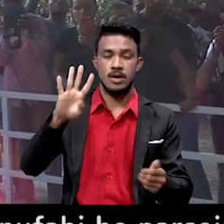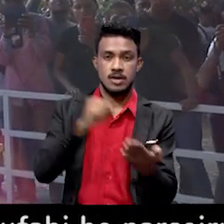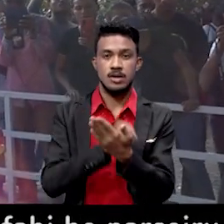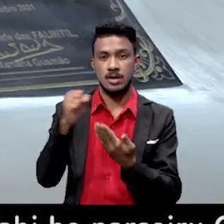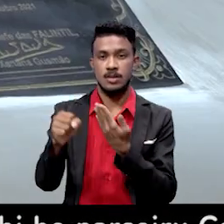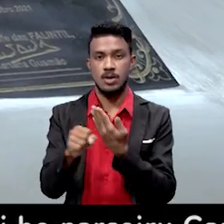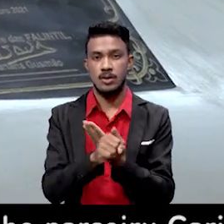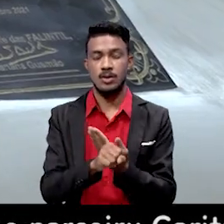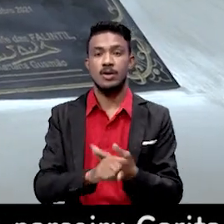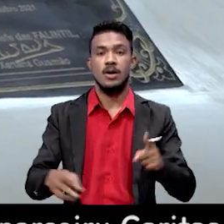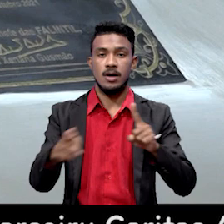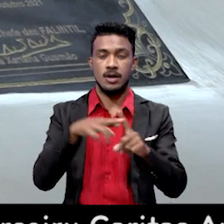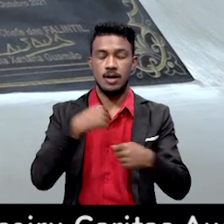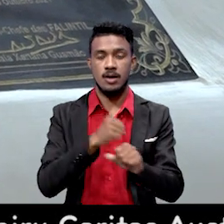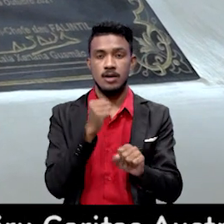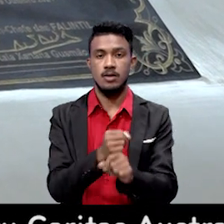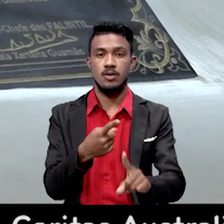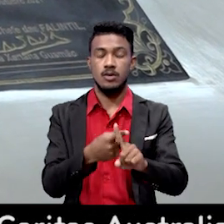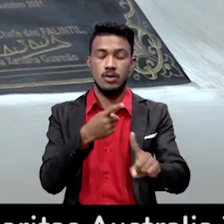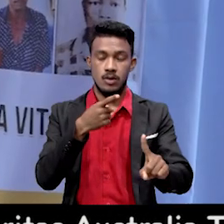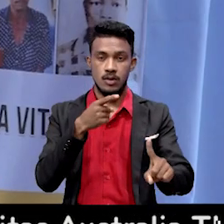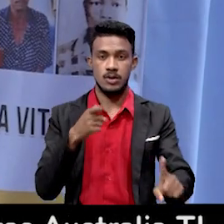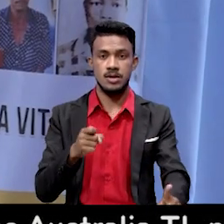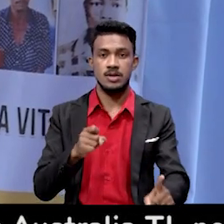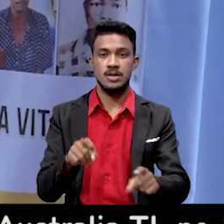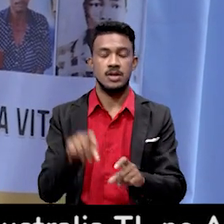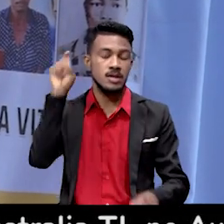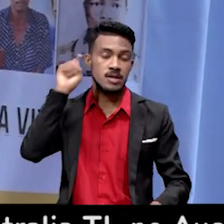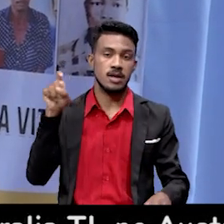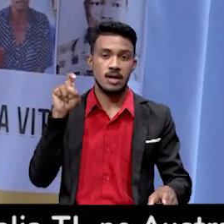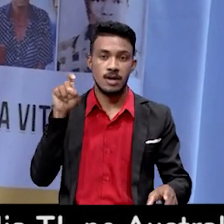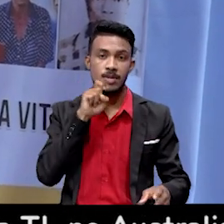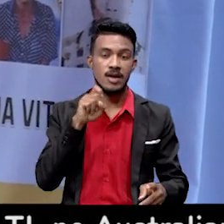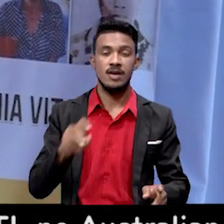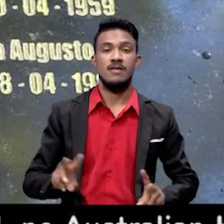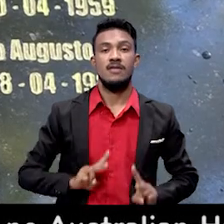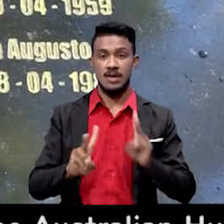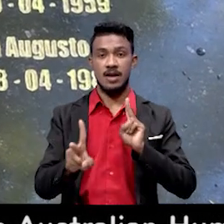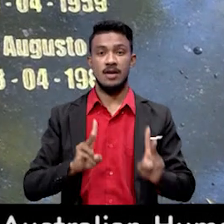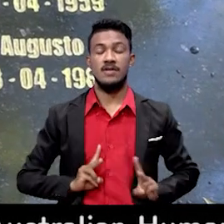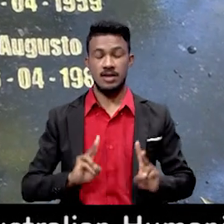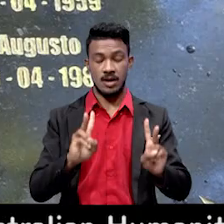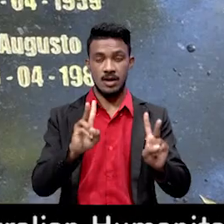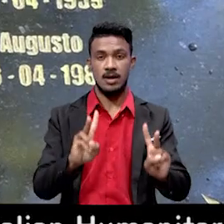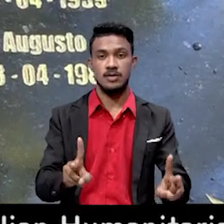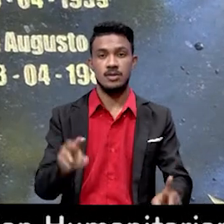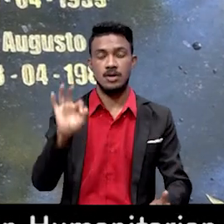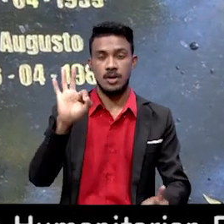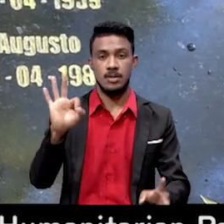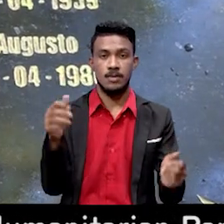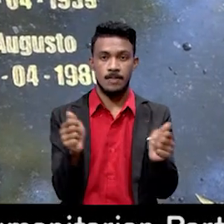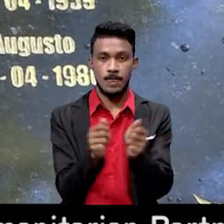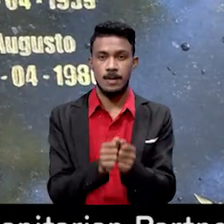Gusmaung nudar ondra basaudo Zunensia nebe luta ba libertasang nasional inklui basaudo Jusir Seluk nebe mos mate ia 4 de